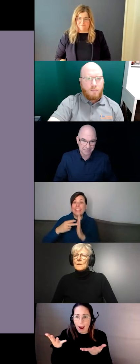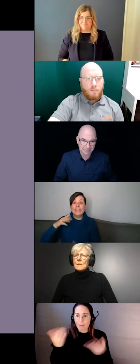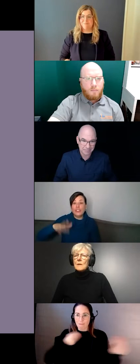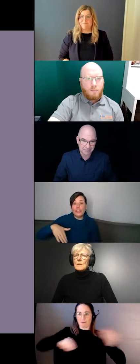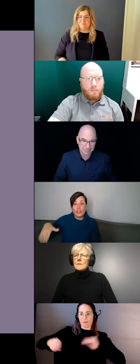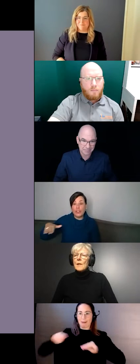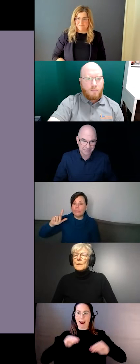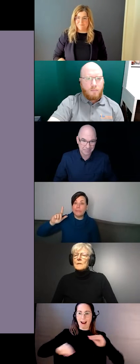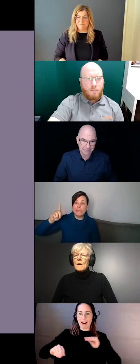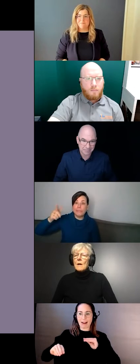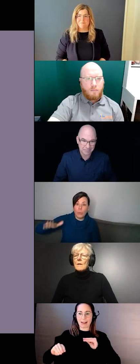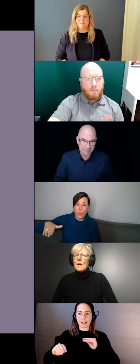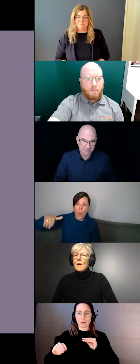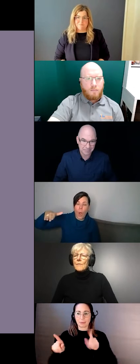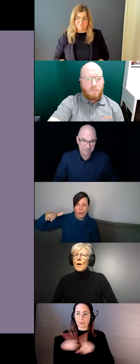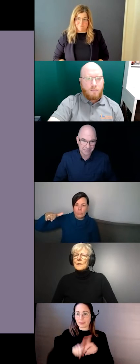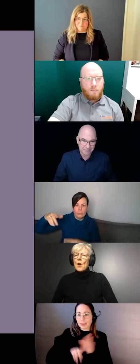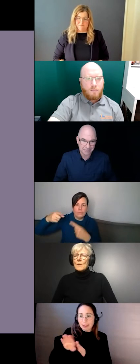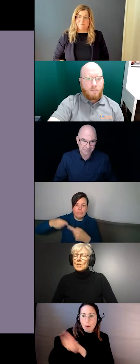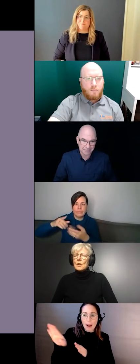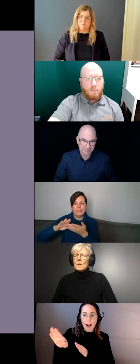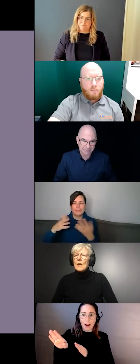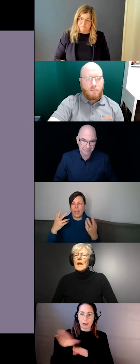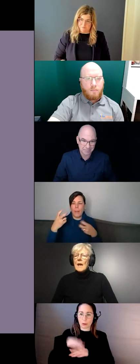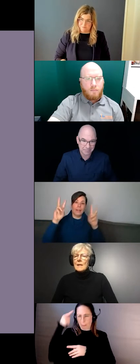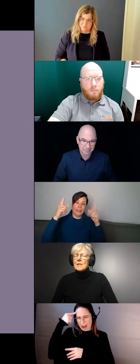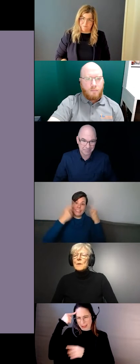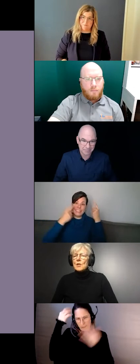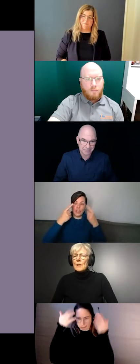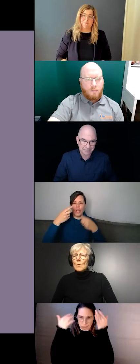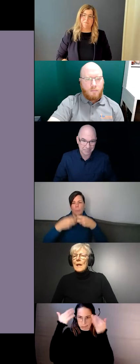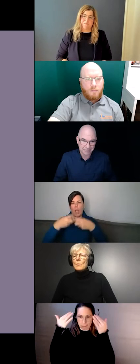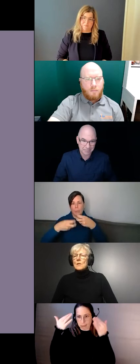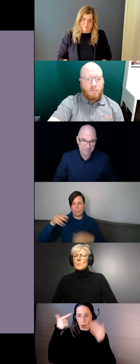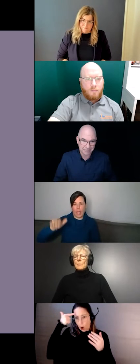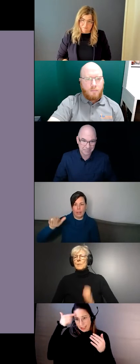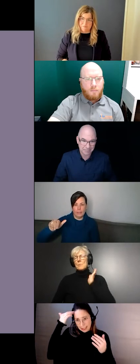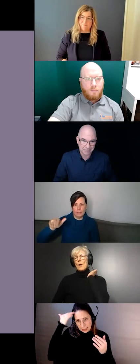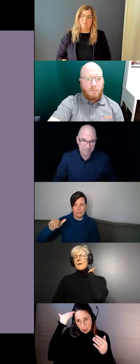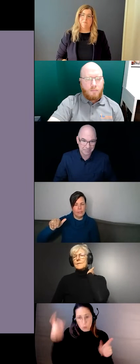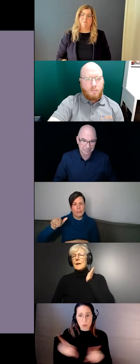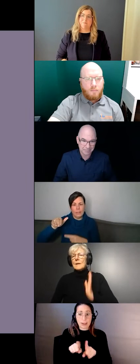le développement des pensées et la cognition, et surtout lorsque le langage